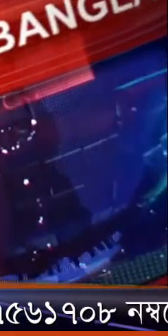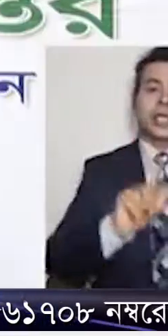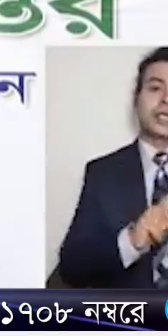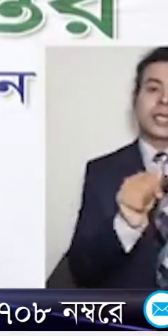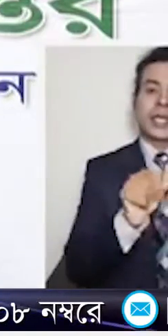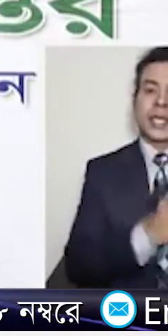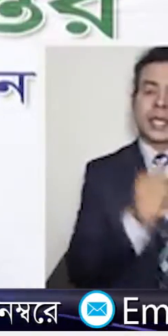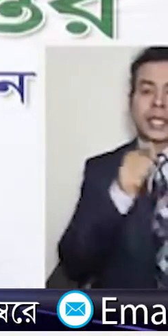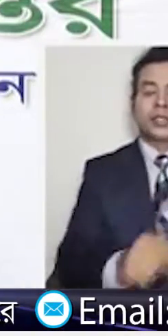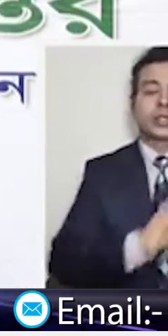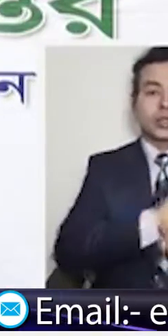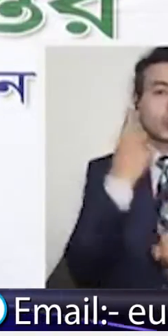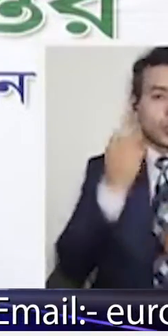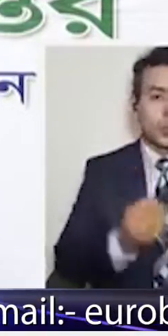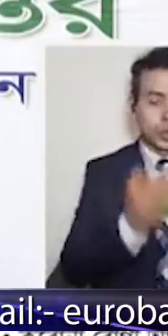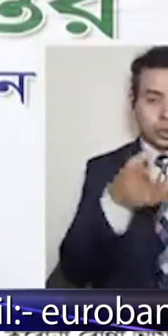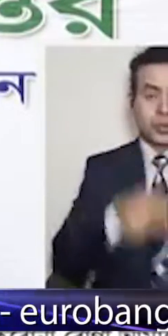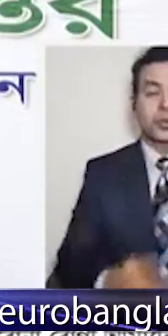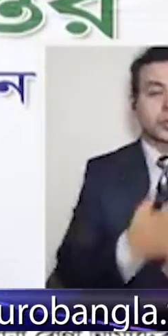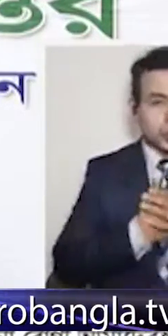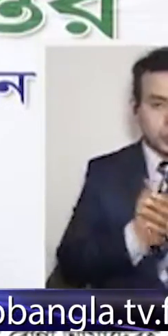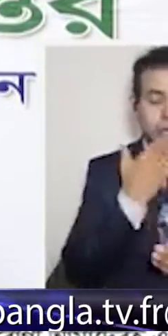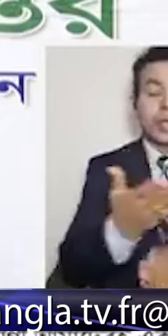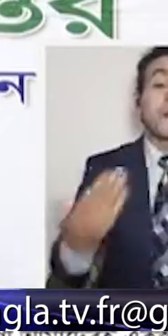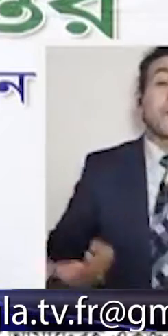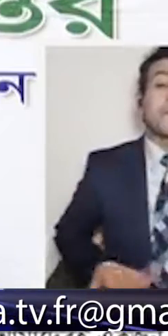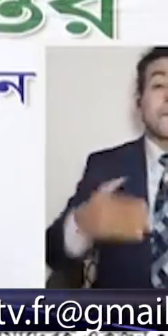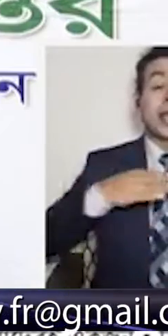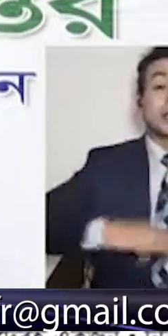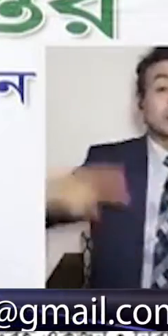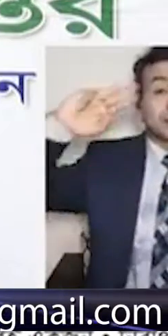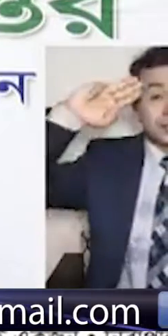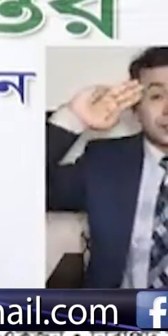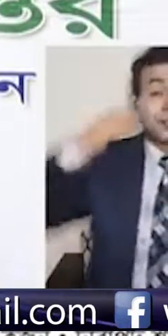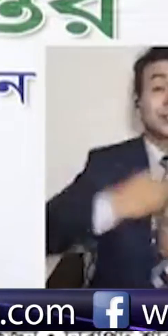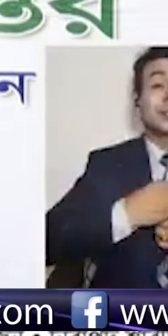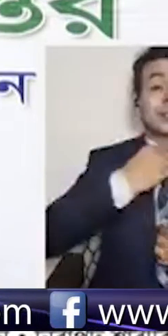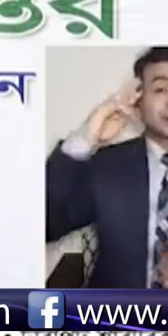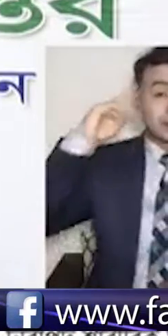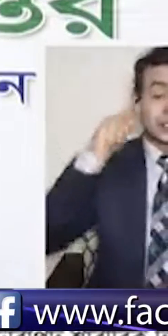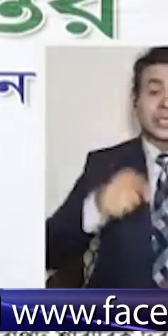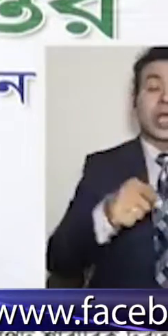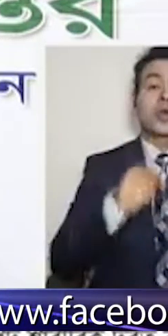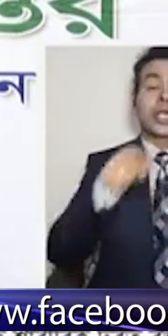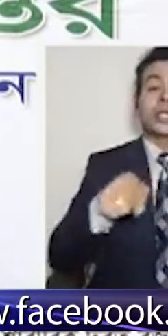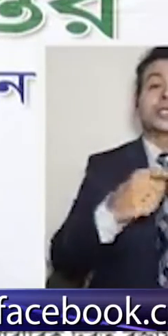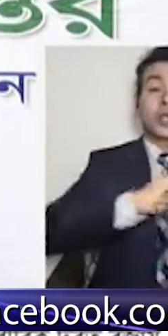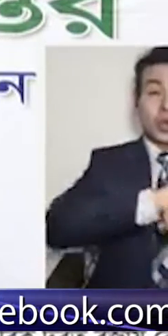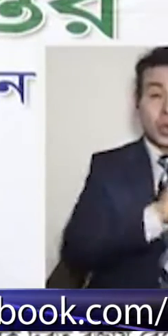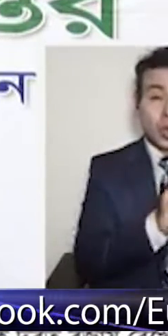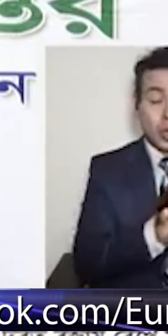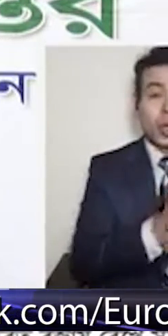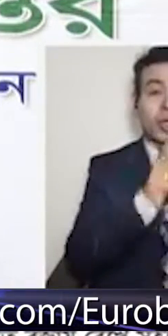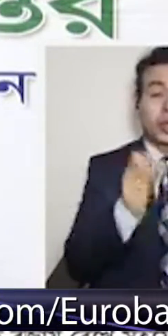119,198 জন। গত 24 ঘন্টায় সুস্থ হয়েছেন 880 জন এবং মোট সুস্থ 47,635 জন। মঙ্গলবার স্বাস্থ্য